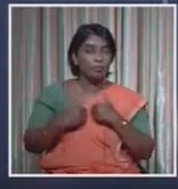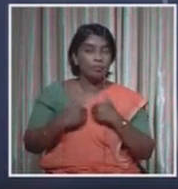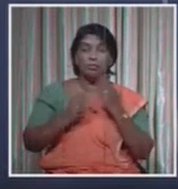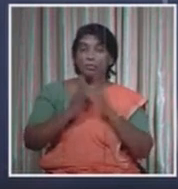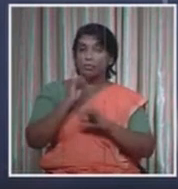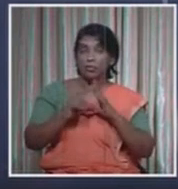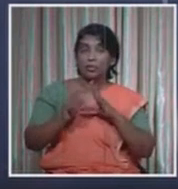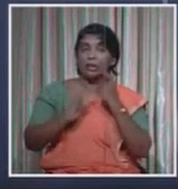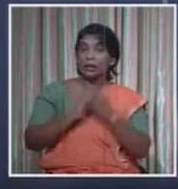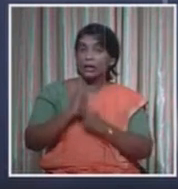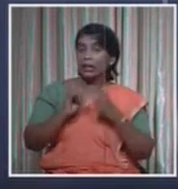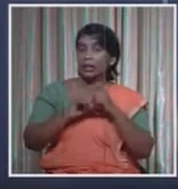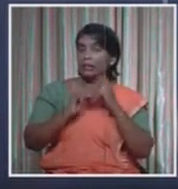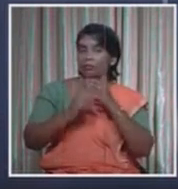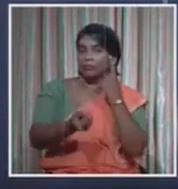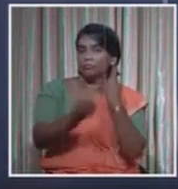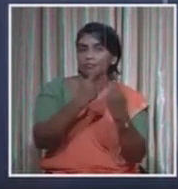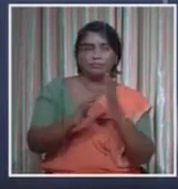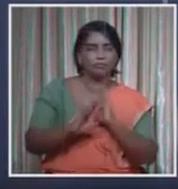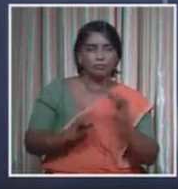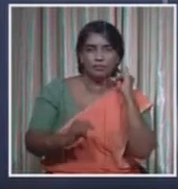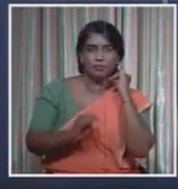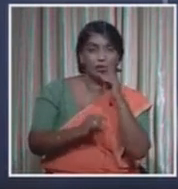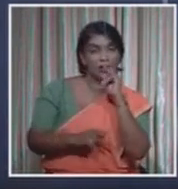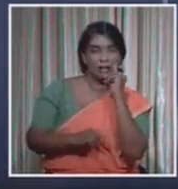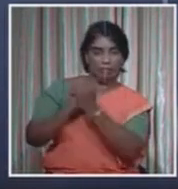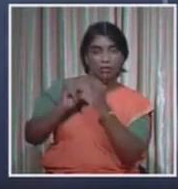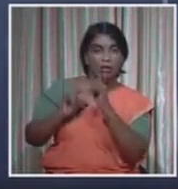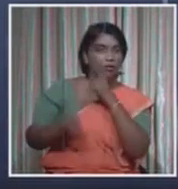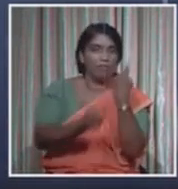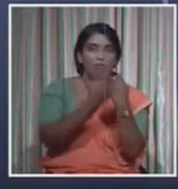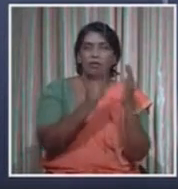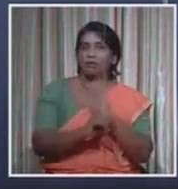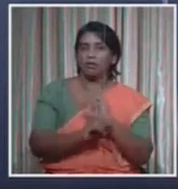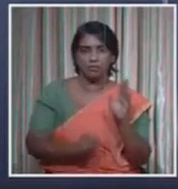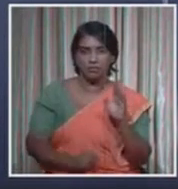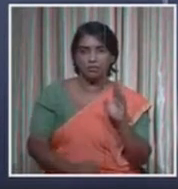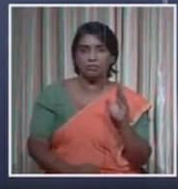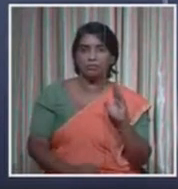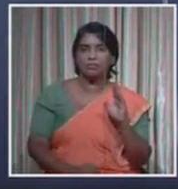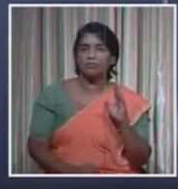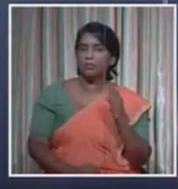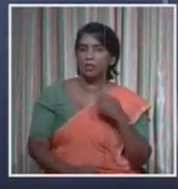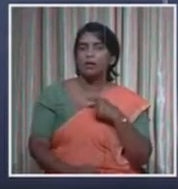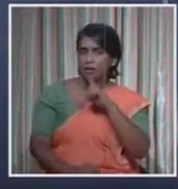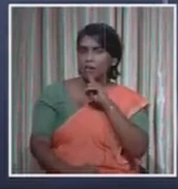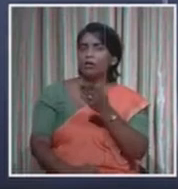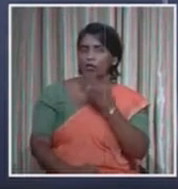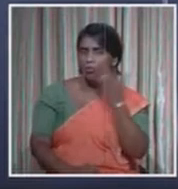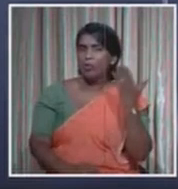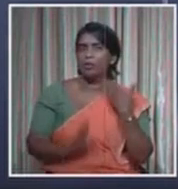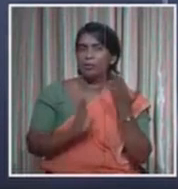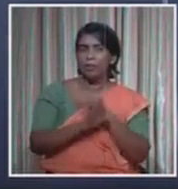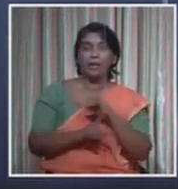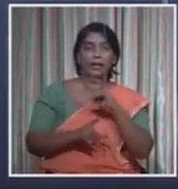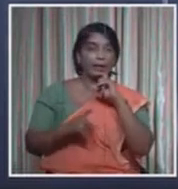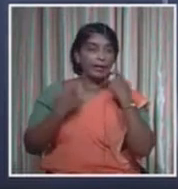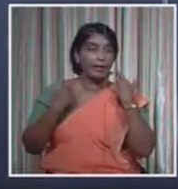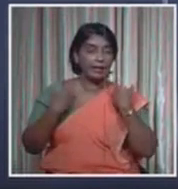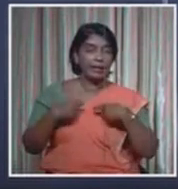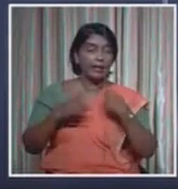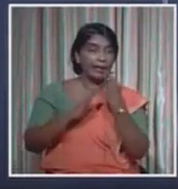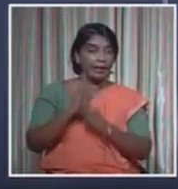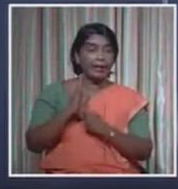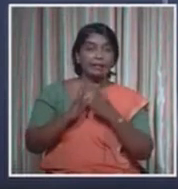අමාත්‍යංශයේ හැටියට නීතිමත් දෙපාර්තමේන්තුව ඇඟිලි ගැහුවේ නැහැ චෝදනා කරාට. අපිට තේරෙම කියන්න තිබුණානේ දැන් පහුගිය නීතිපතිවරයා